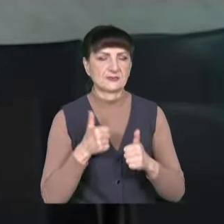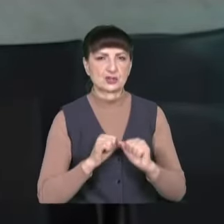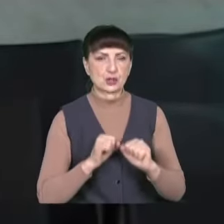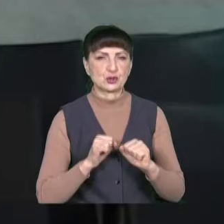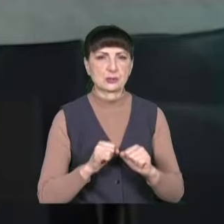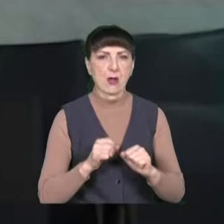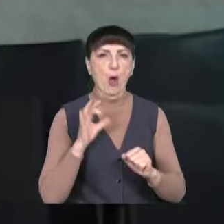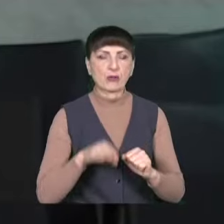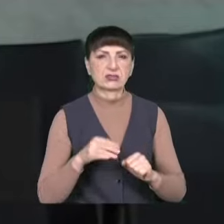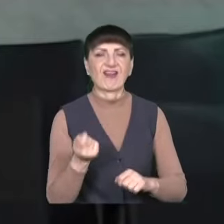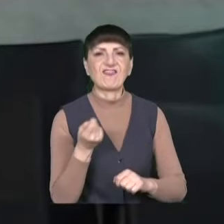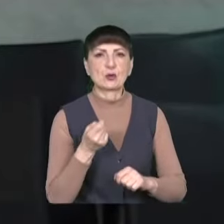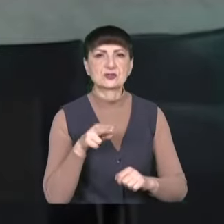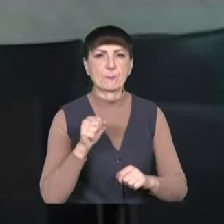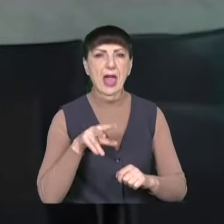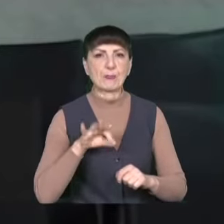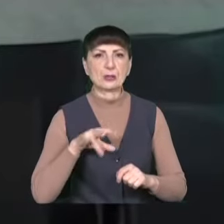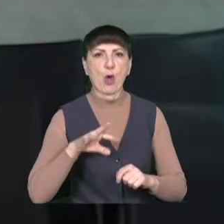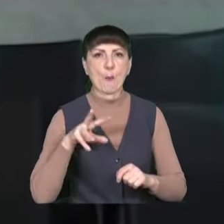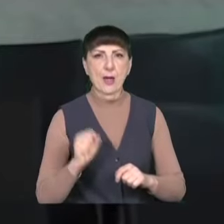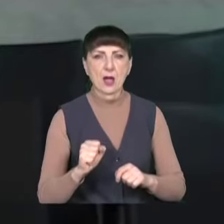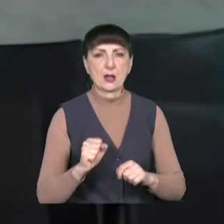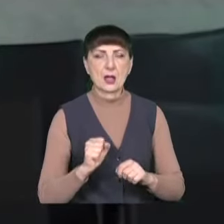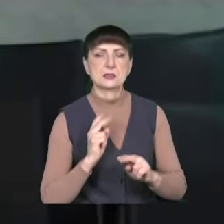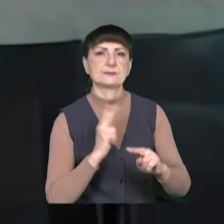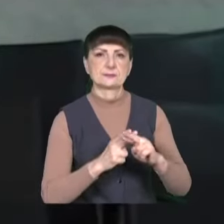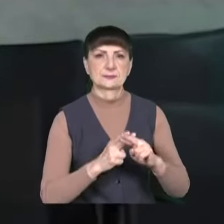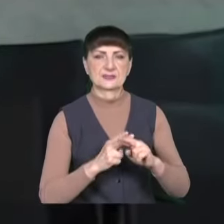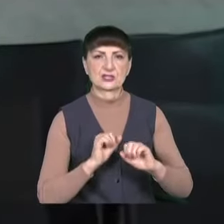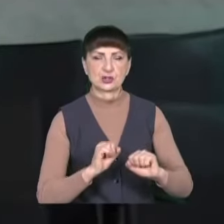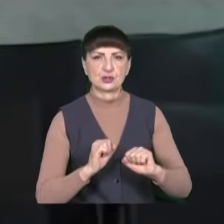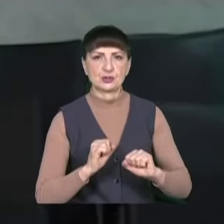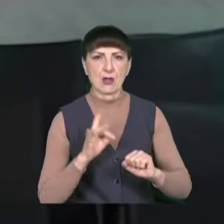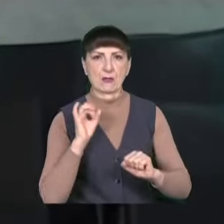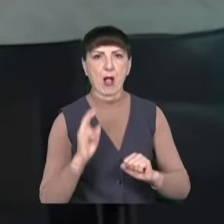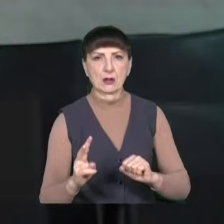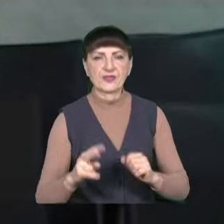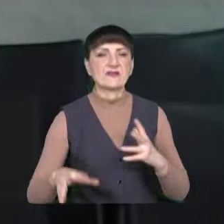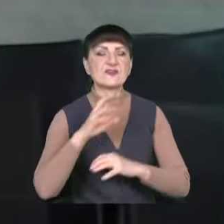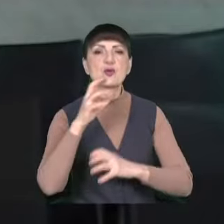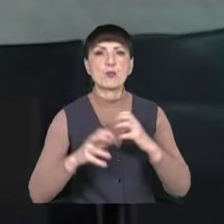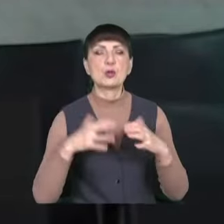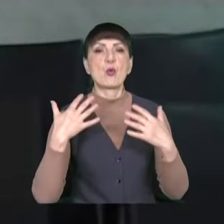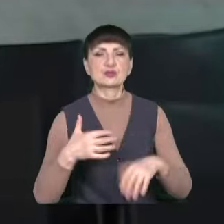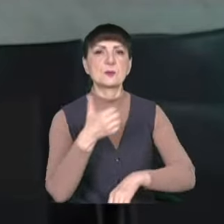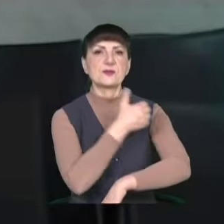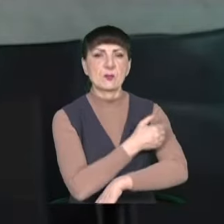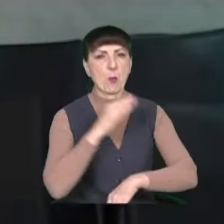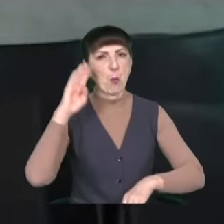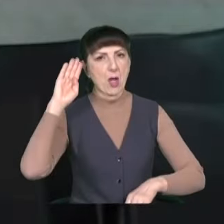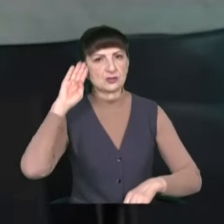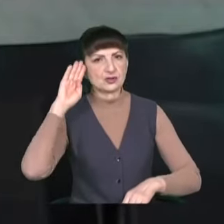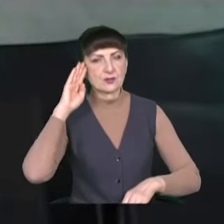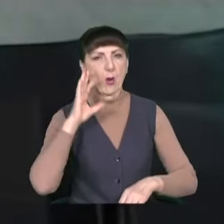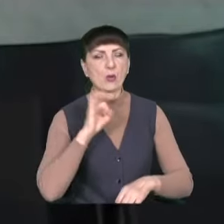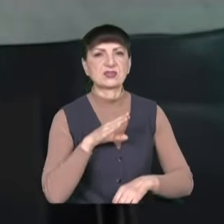от вируса папилломы человека, то есть предотвратить возникновение рака шейки матки. Во всем мире уже прививают мальчиков от